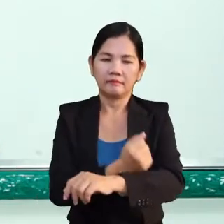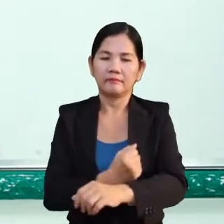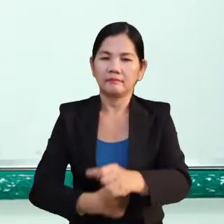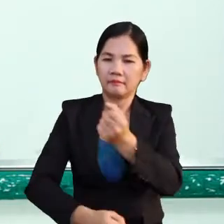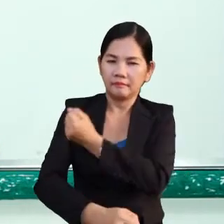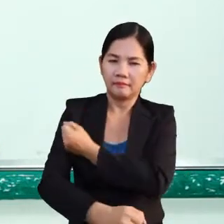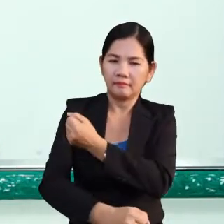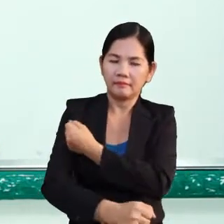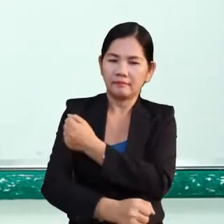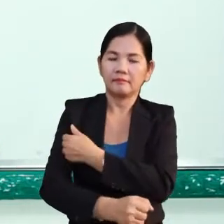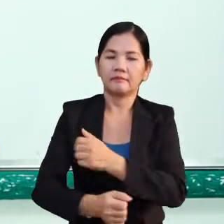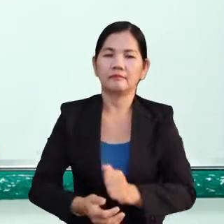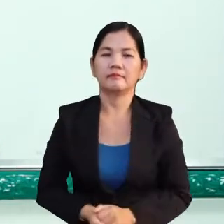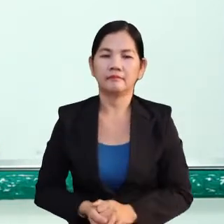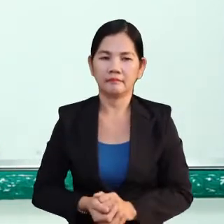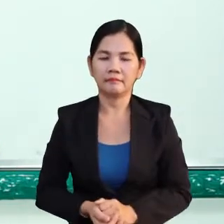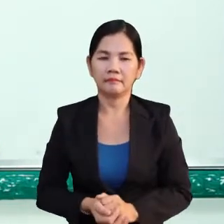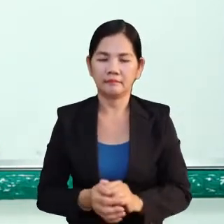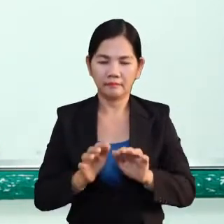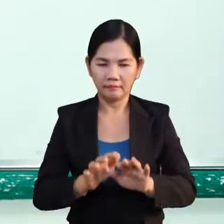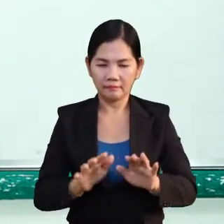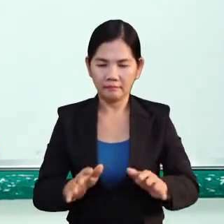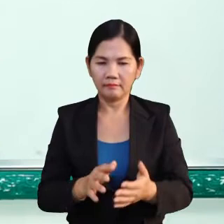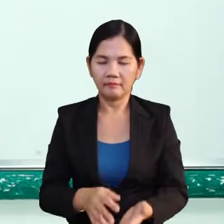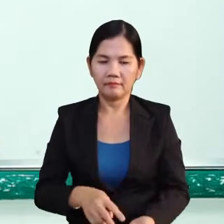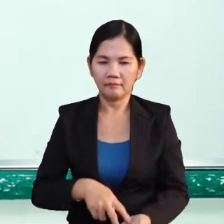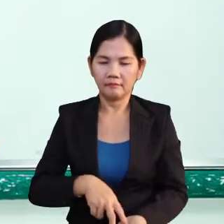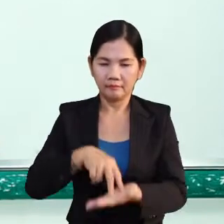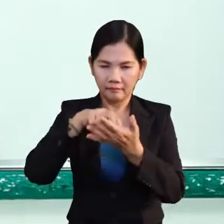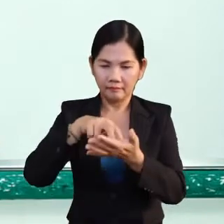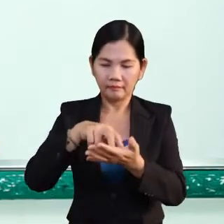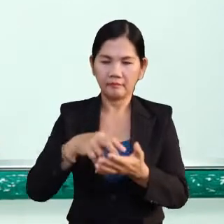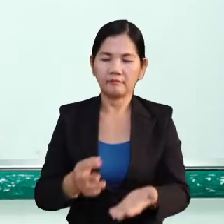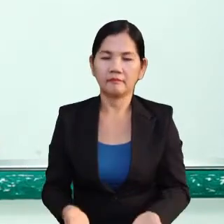ចា៎រួចដៃចា៎អញ្ចឹងកូនកូនទាំងអស់គ្នាក្រោកឈរឡើង